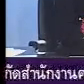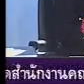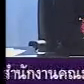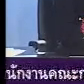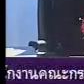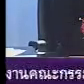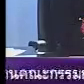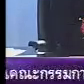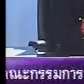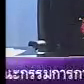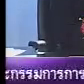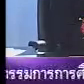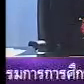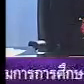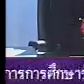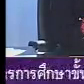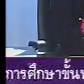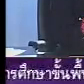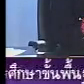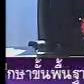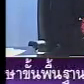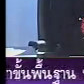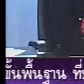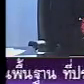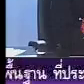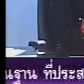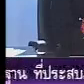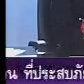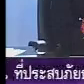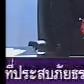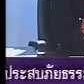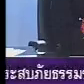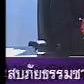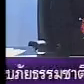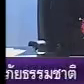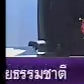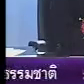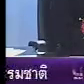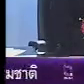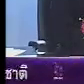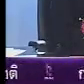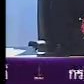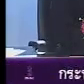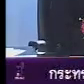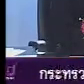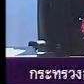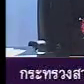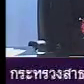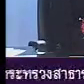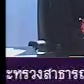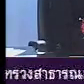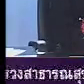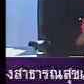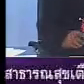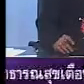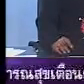ใช่ค่ะแต่ว่าที่จังหวัดภูเก็ตเขาก็บอกเหมือนกันว่าพระราชบัญญัติความมั่นคงนี่ก็ไม่ได้กระทบต่อวิถีชีวิตคนภูเก็ตหลังจากที่เริ่มใช้มาแล้วนะคะวัน